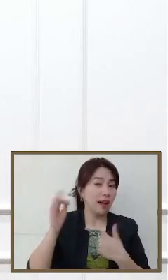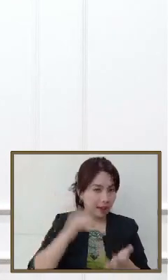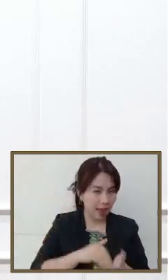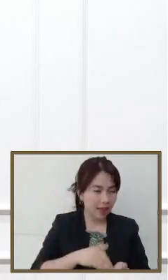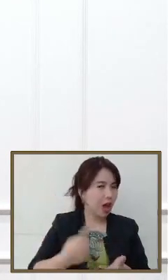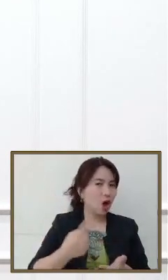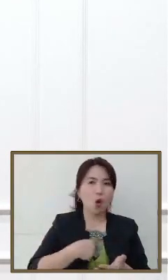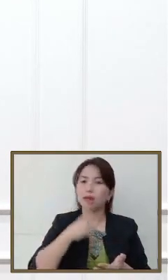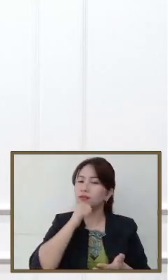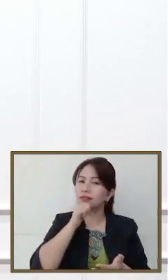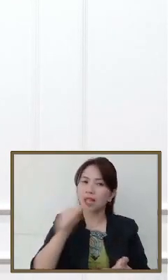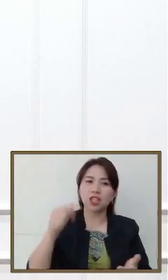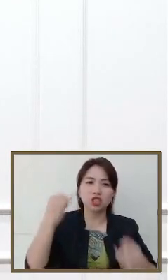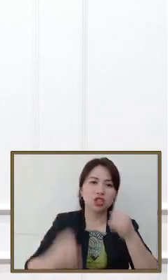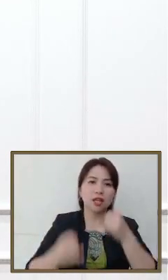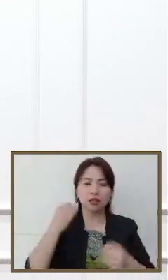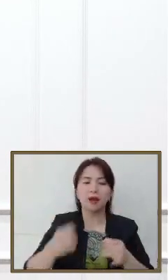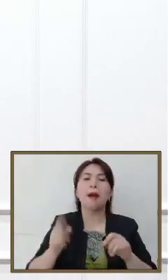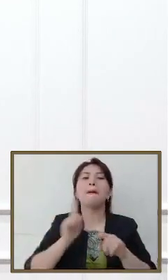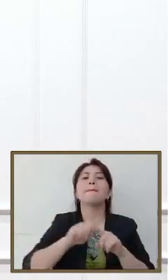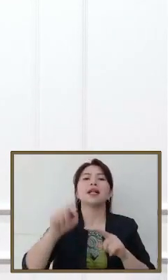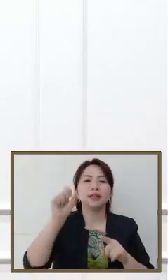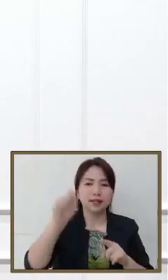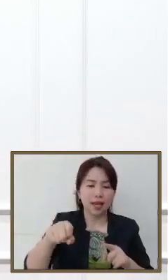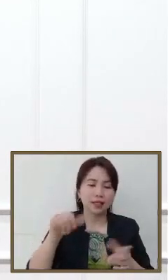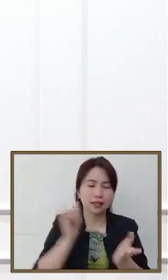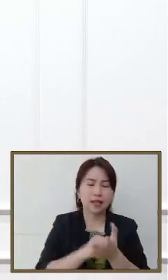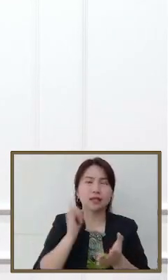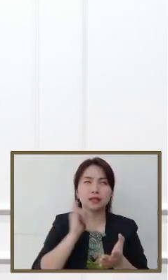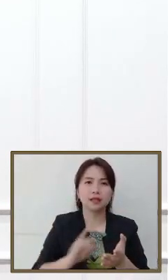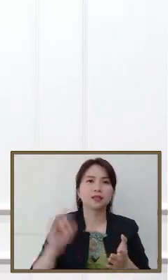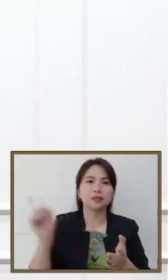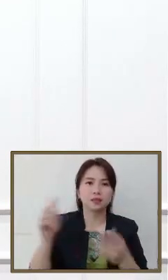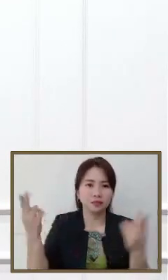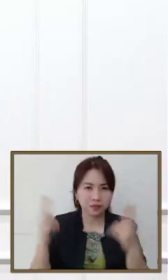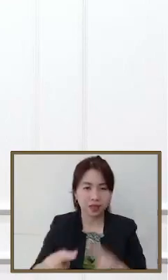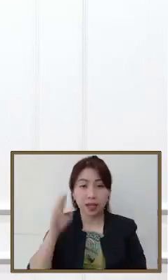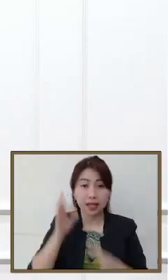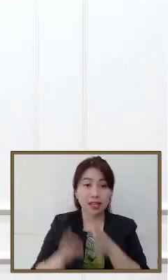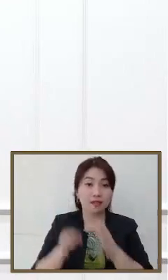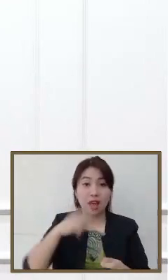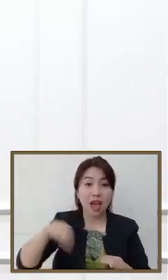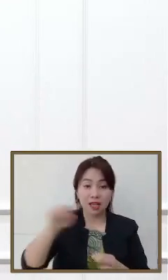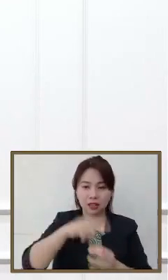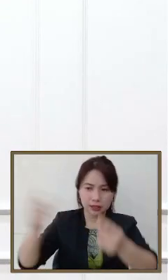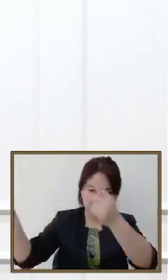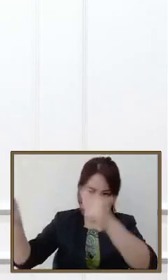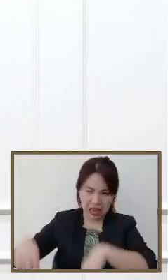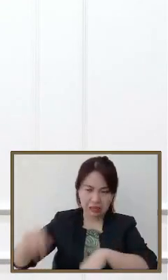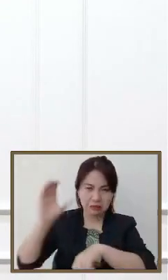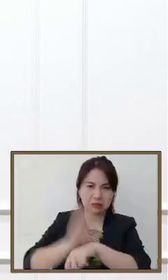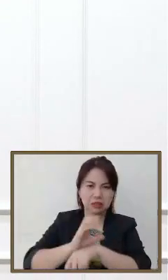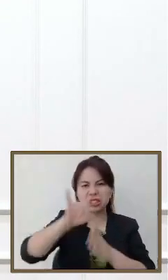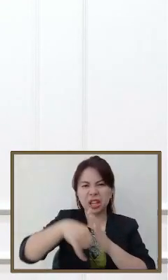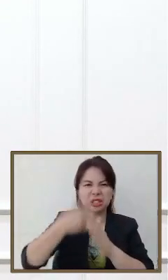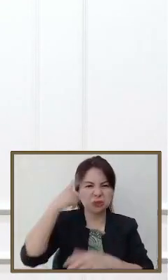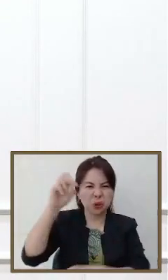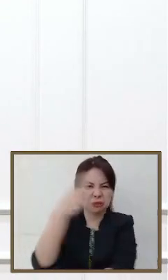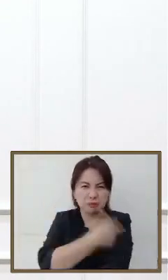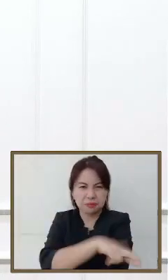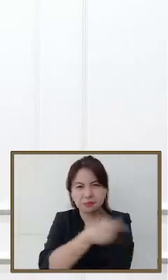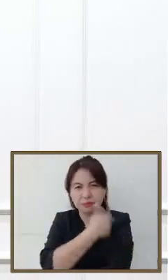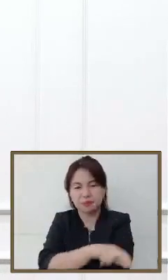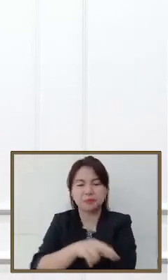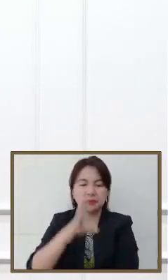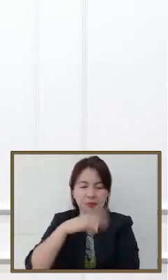kapatid pwedeng dumating pwedeng dumating sa punto natin na pupunta tayo sa just sa church just for for the sake of religion just